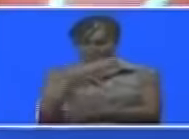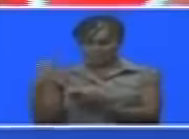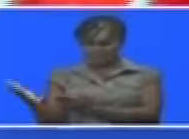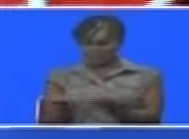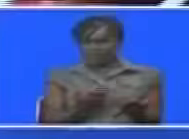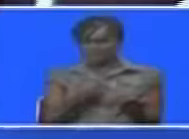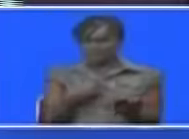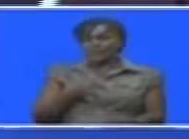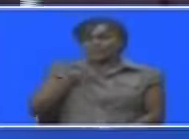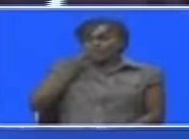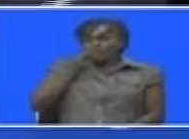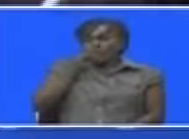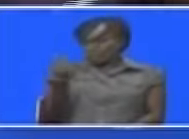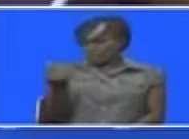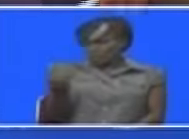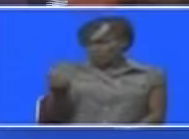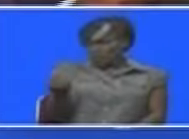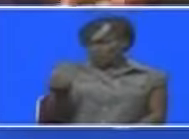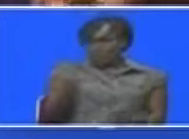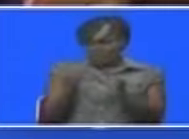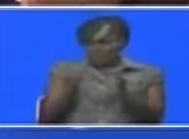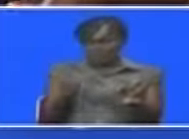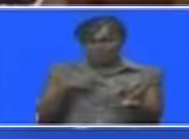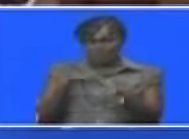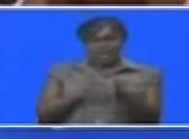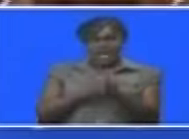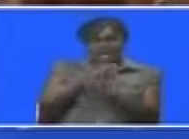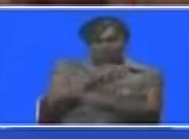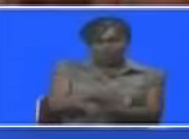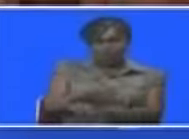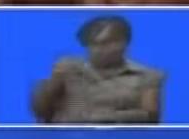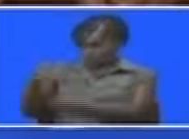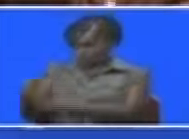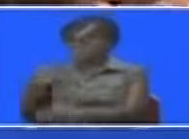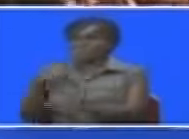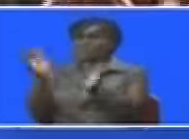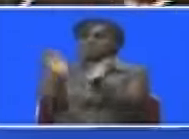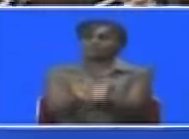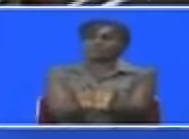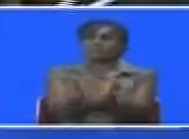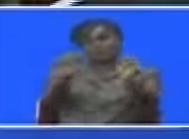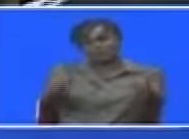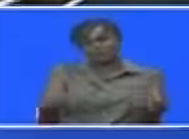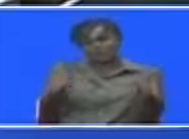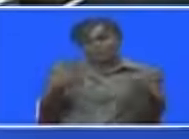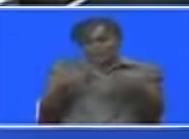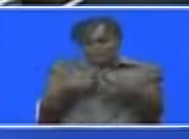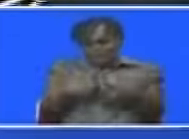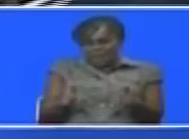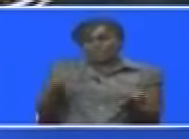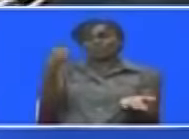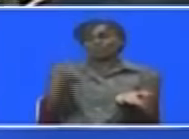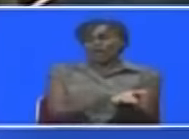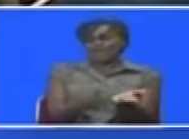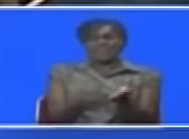hiki kupata kileo, na huenda nikivuka upande wa Kenya basi niko mlevi, nitakamatwa na kutiwa mbaroni. Lakini hapa Uganda